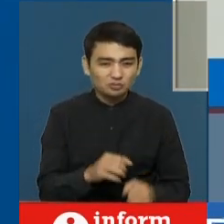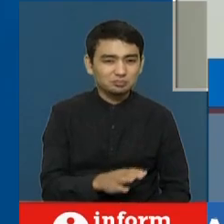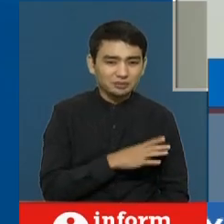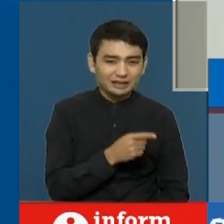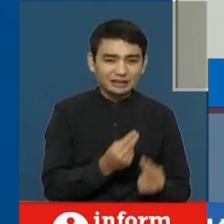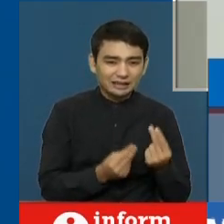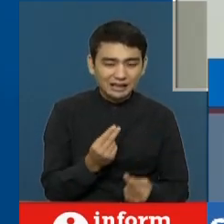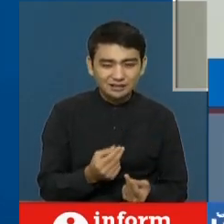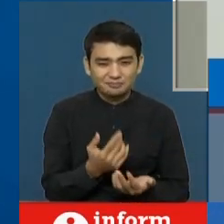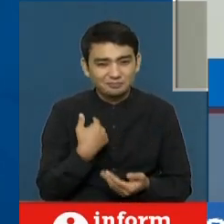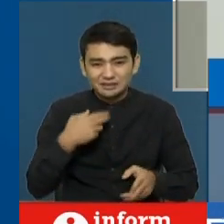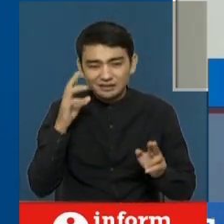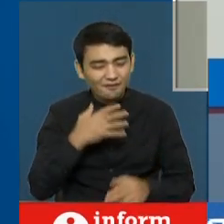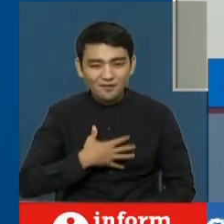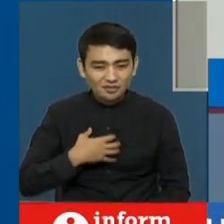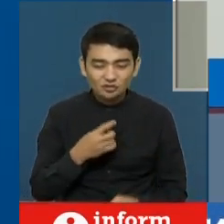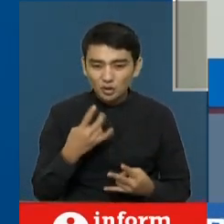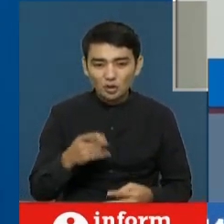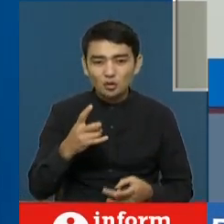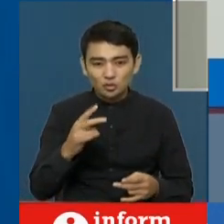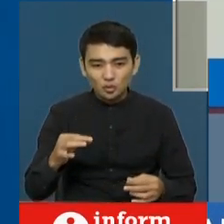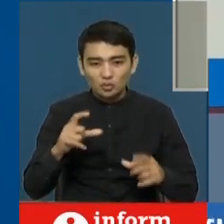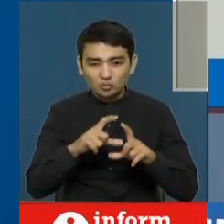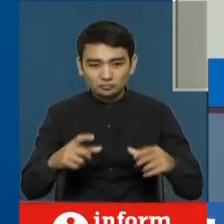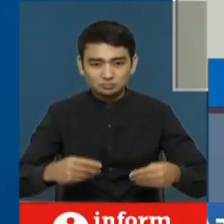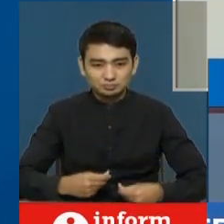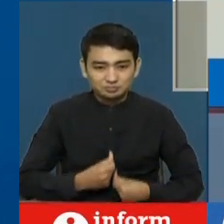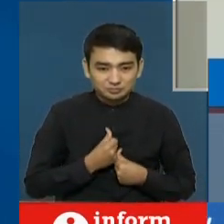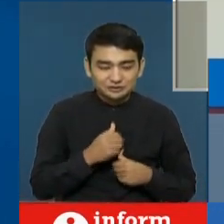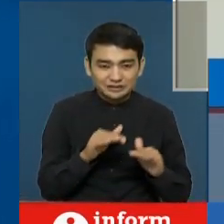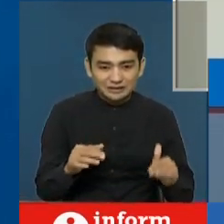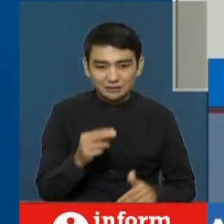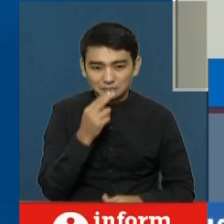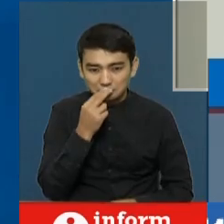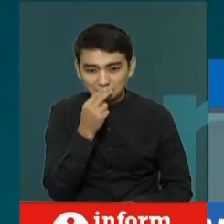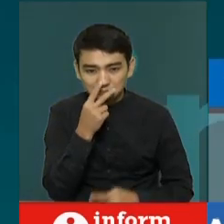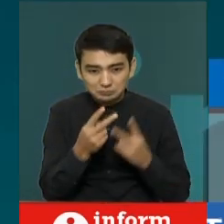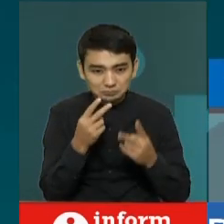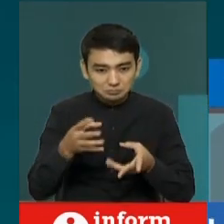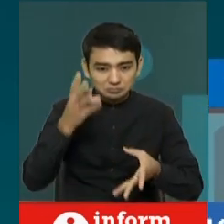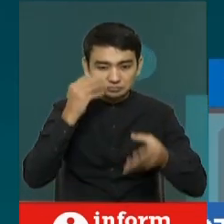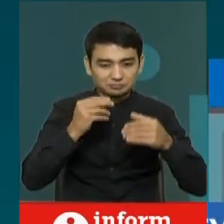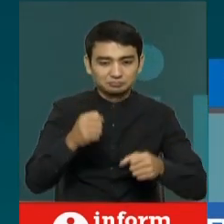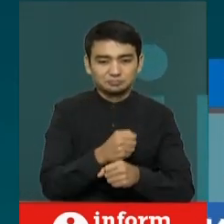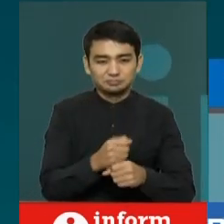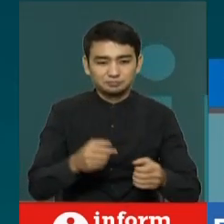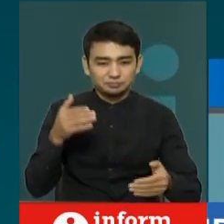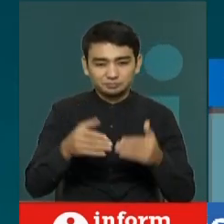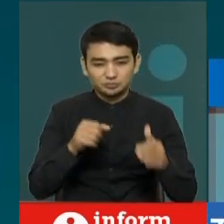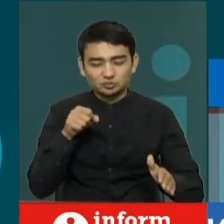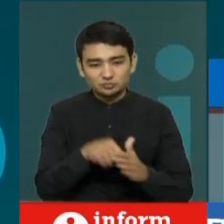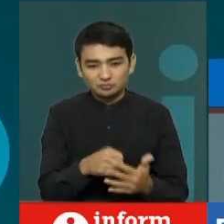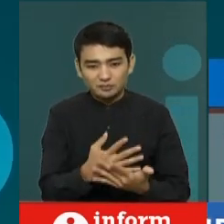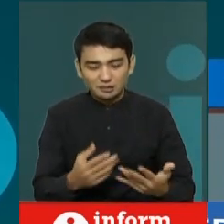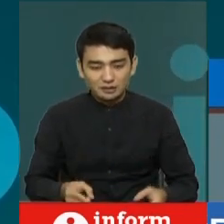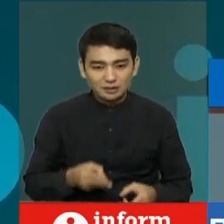игра, понимаете? Тут все должно быть в ограниченном количестве и доступе. К счастью, обошлось без жертв. У 2